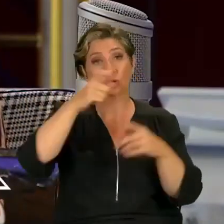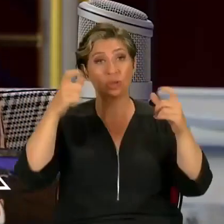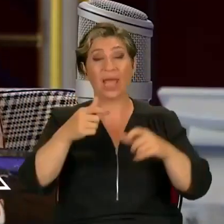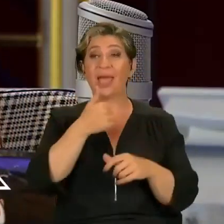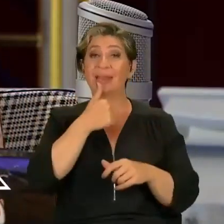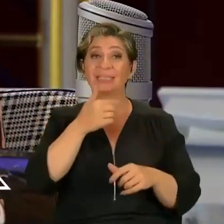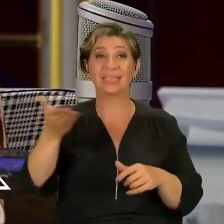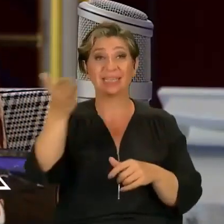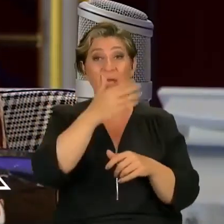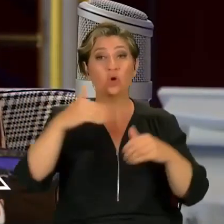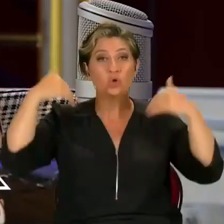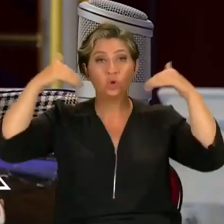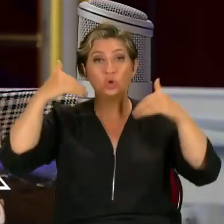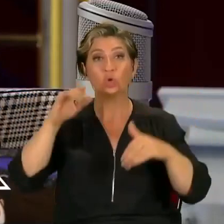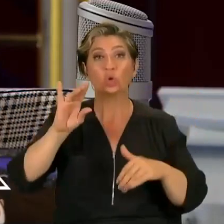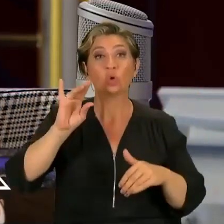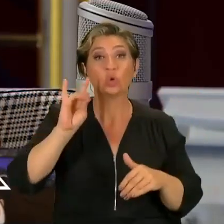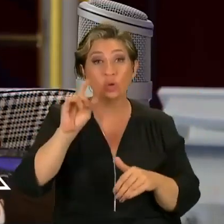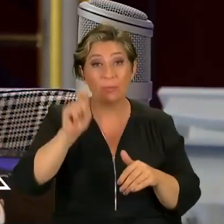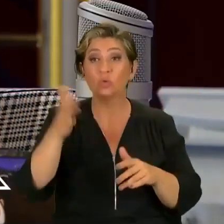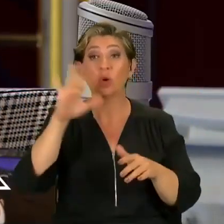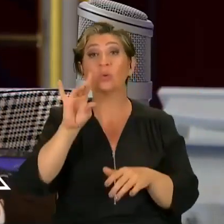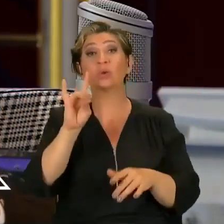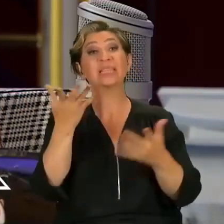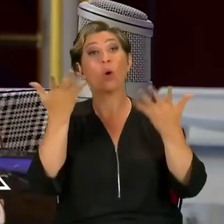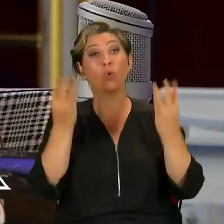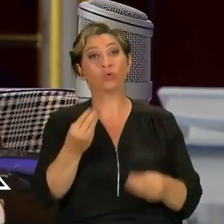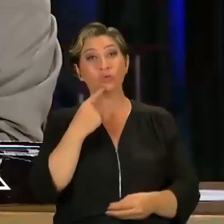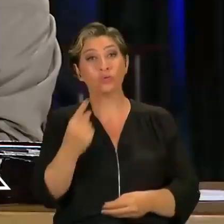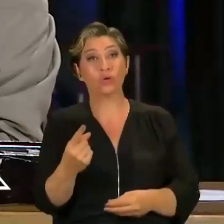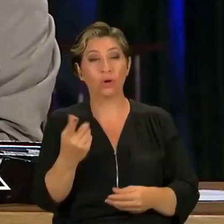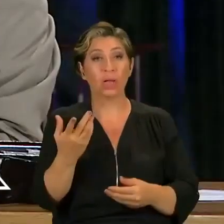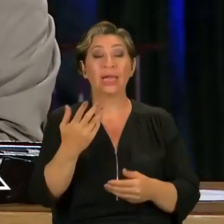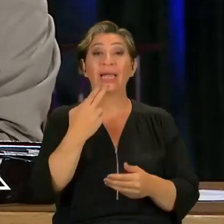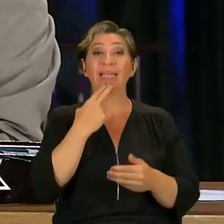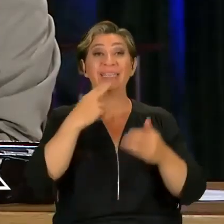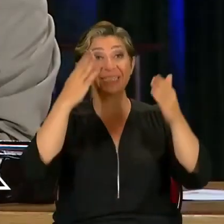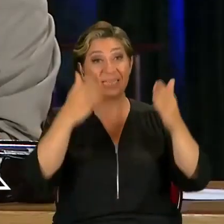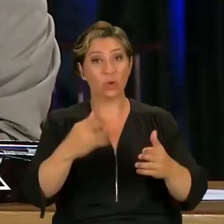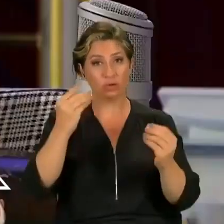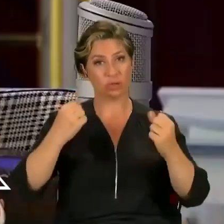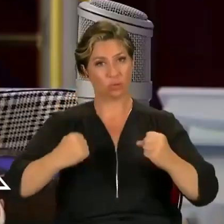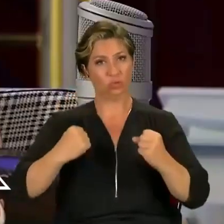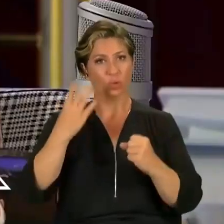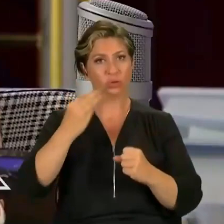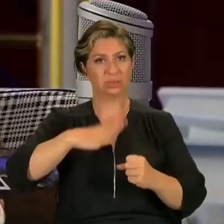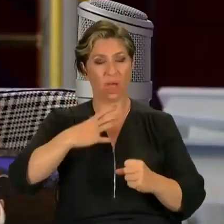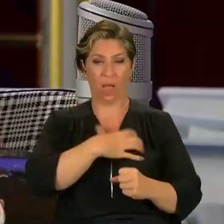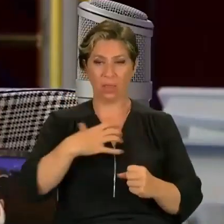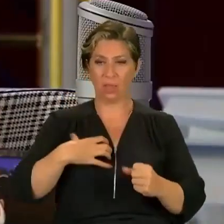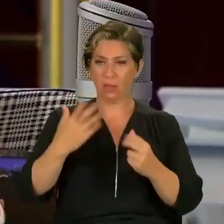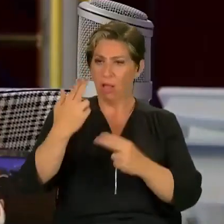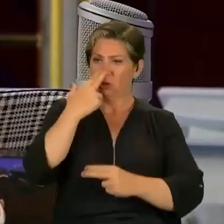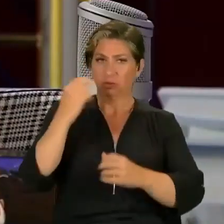Türkiye'de erkekler kuzuyu kurt yapıyor, sonra da niye kurt oldun diyor. Bravo. Yani çok güzel. Kadını önce güçlü olsun istiyor.